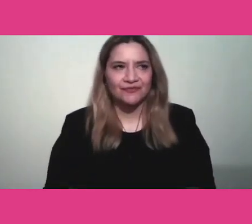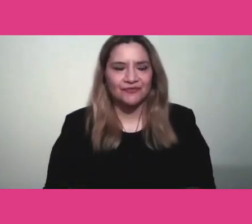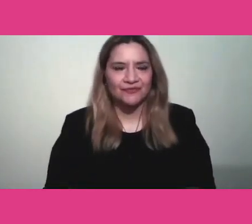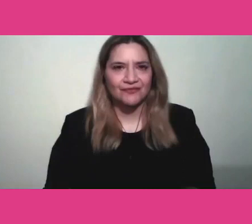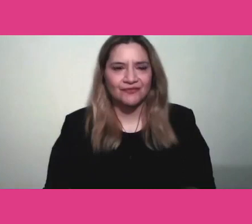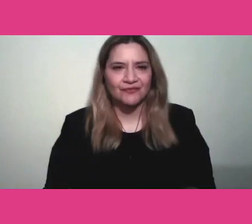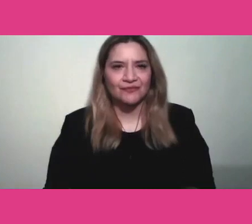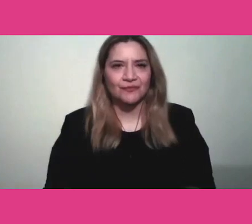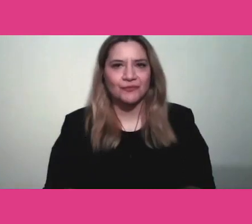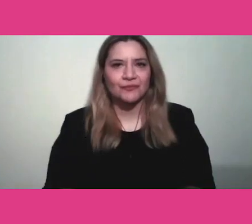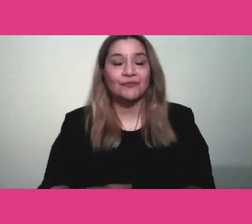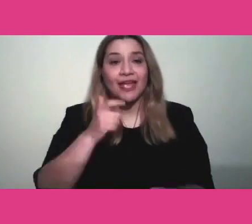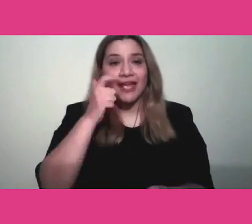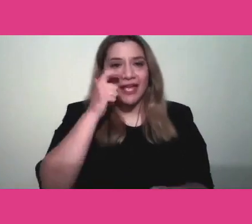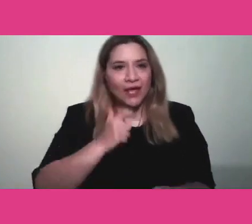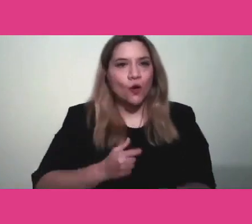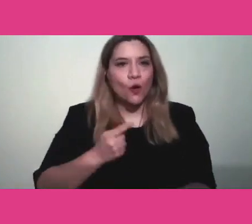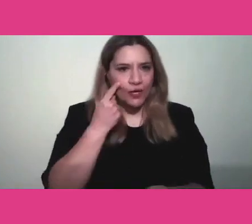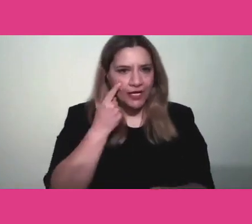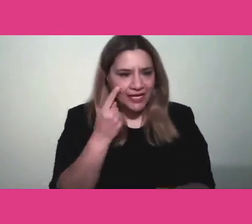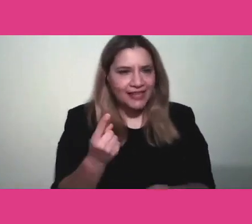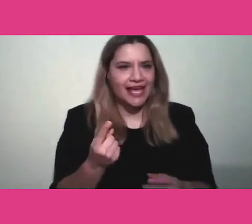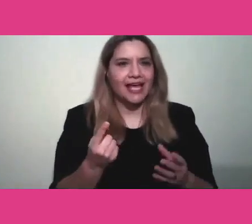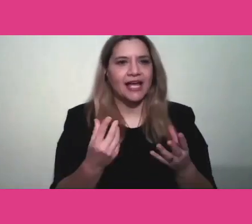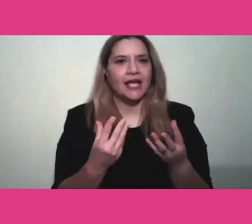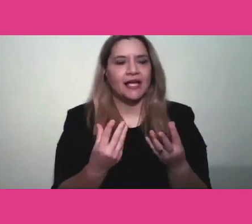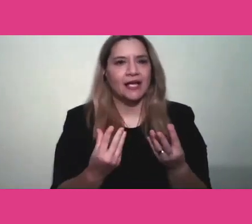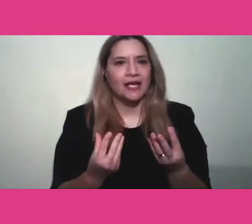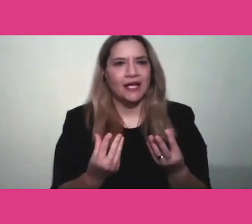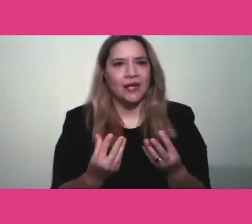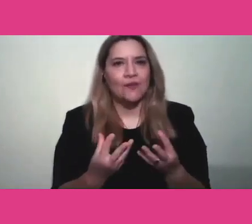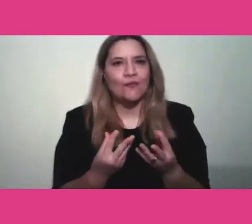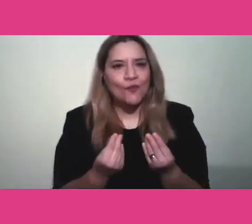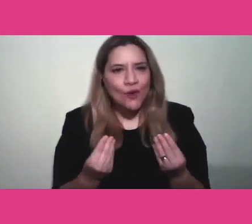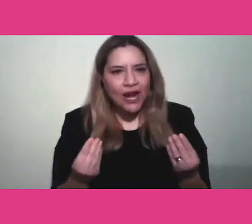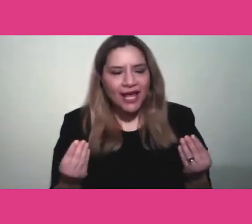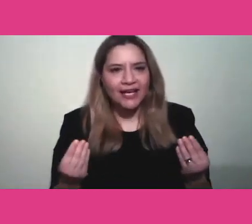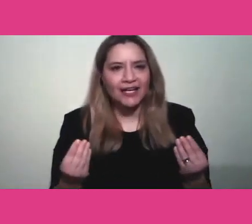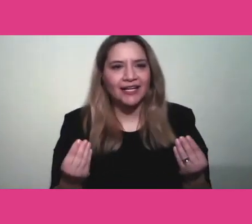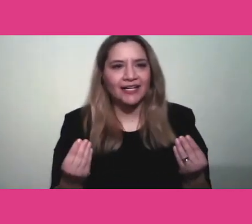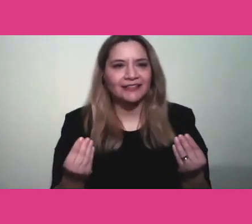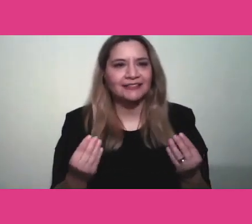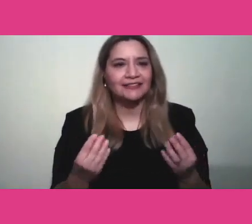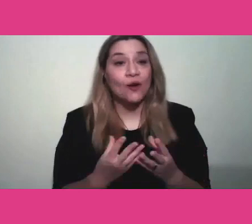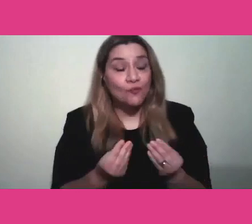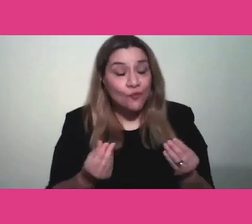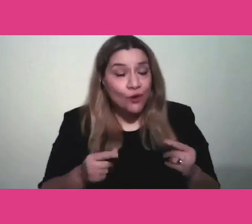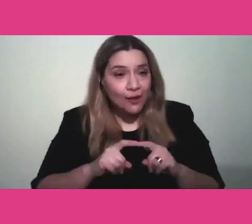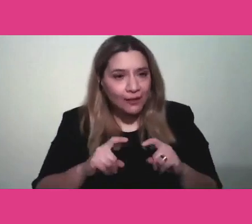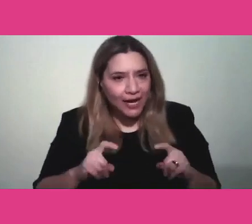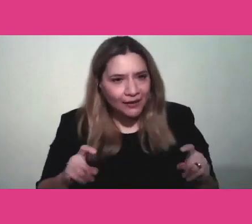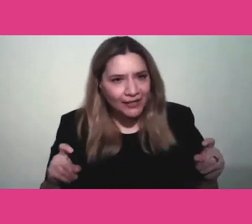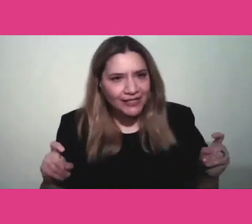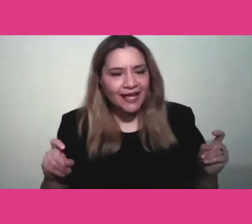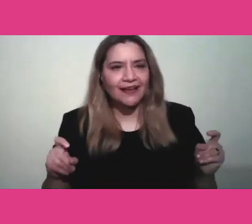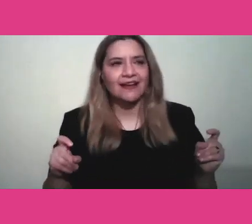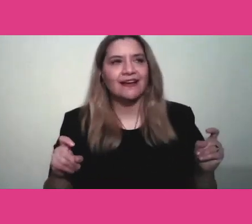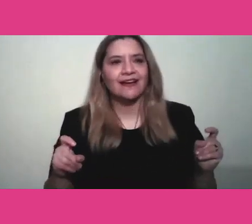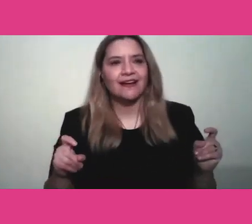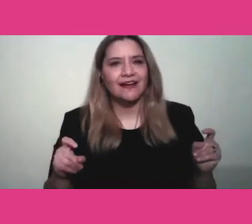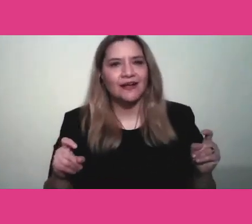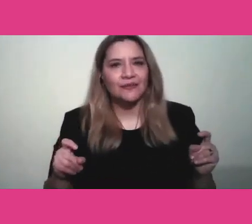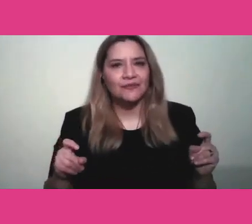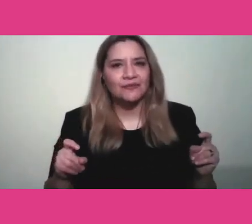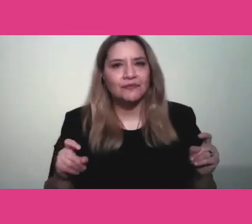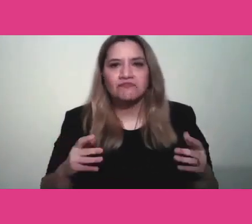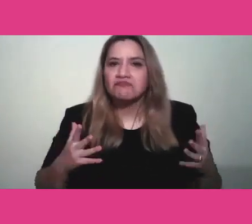Είδα πάρα πολλά πράγματα τα οποία δεν μπορούσα